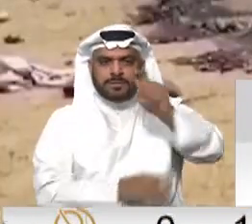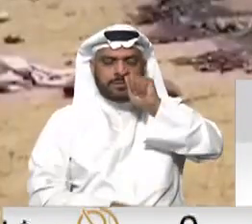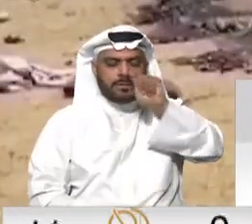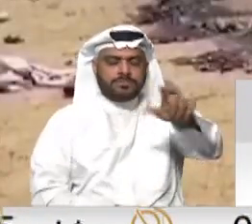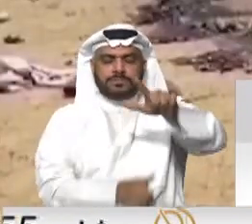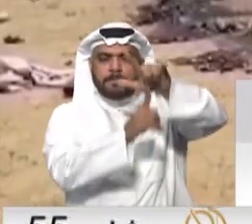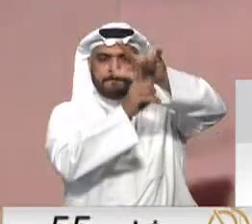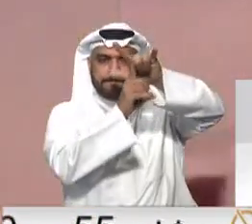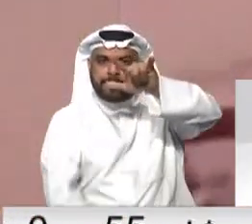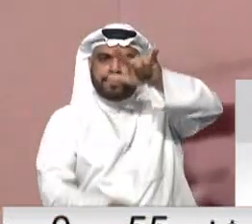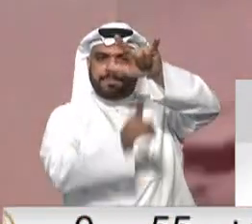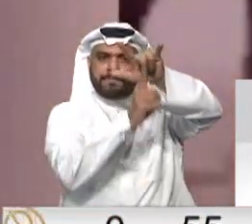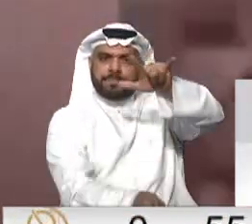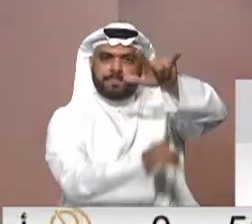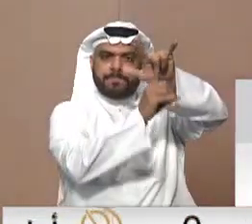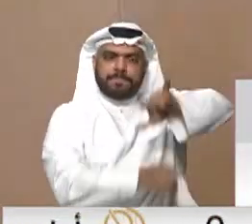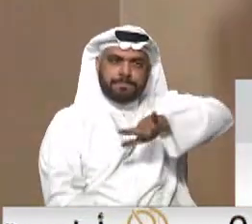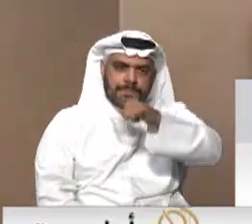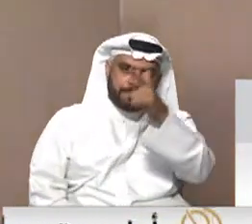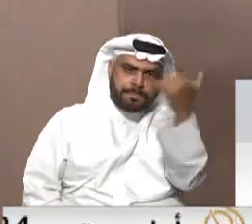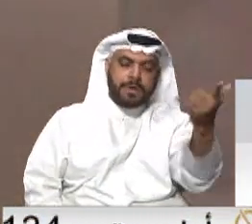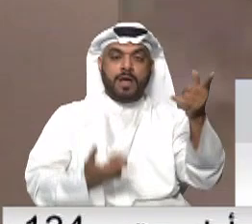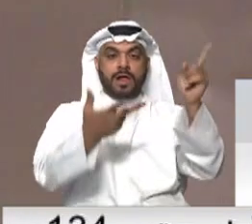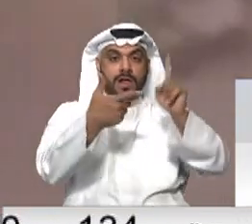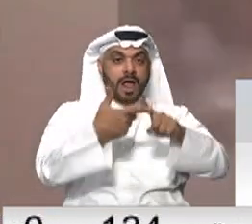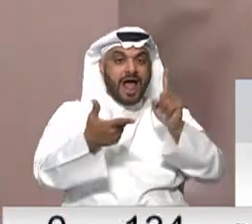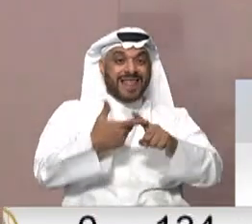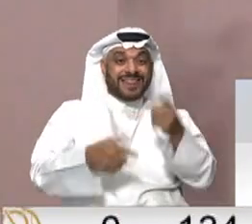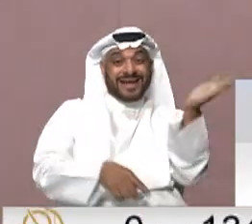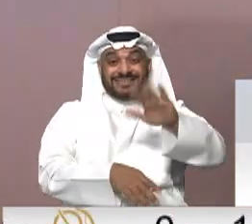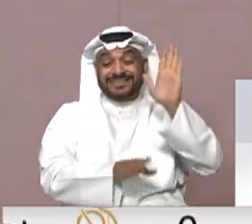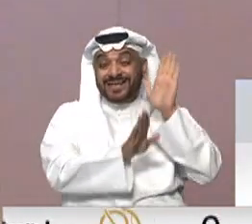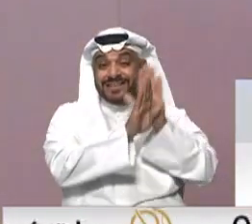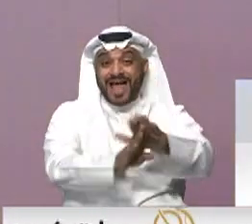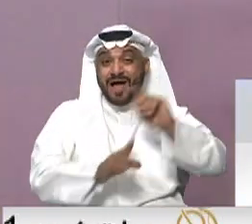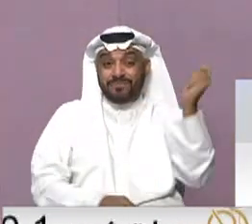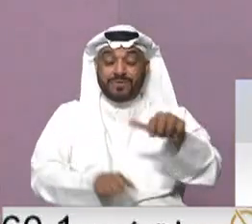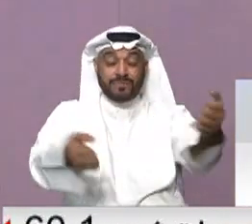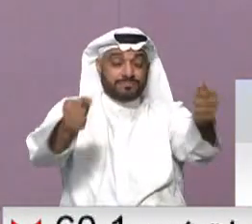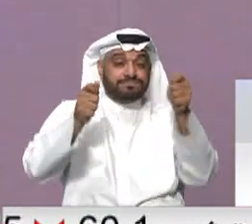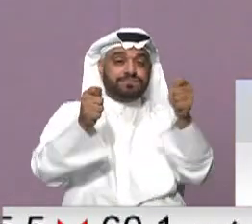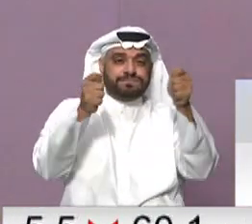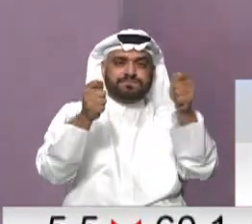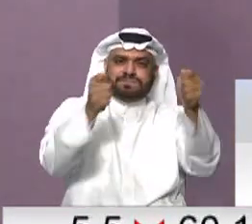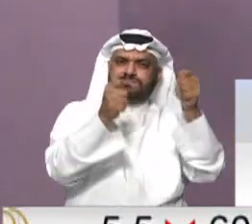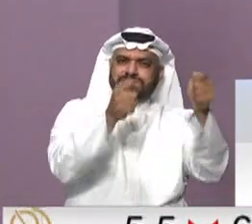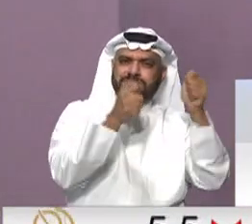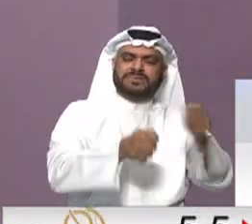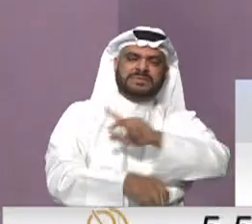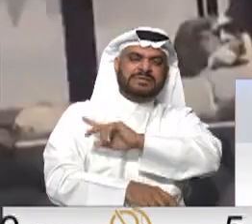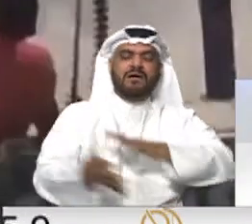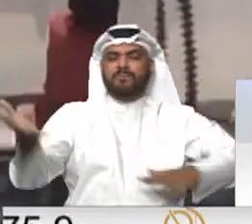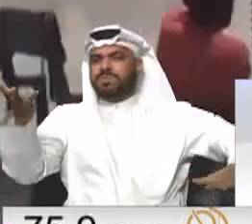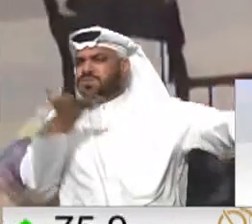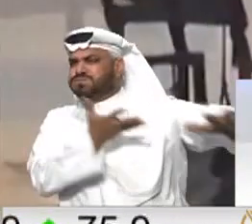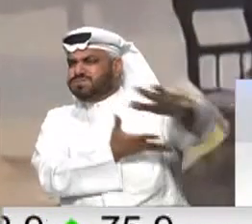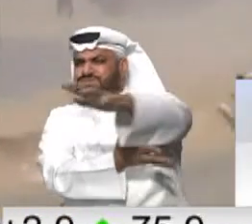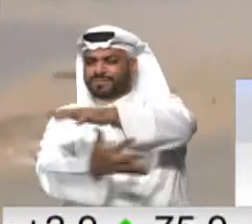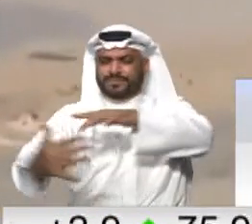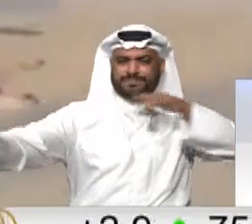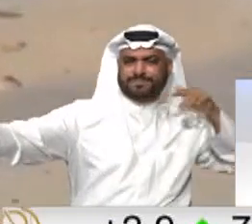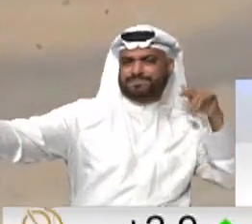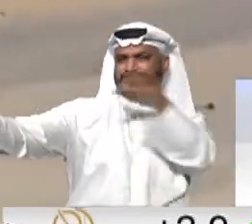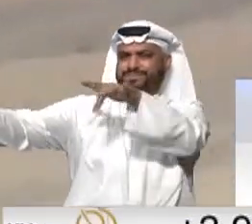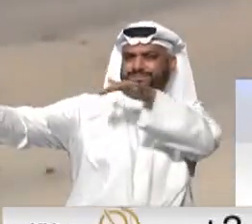الشمالية الشرقية لها، بالإضافة إلى وقوع اشتباكات في منطقة الكدر وشمال الخرطوم بحري. ولم يختلف